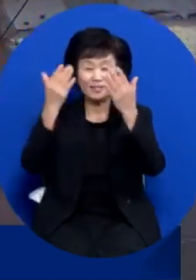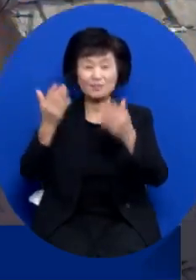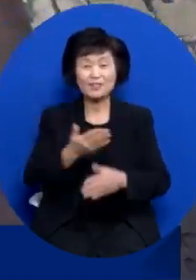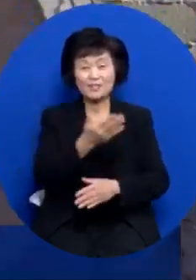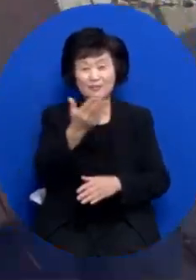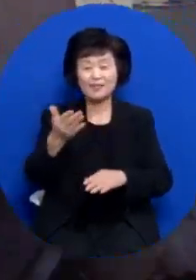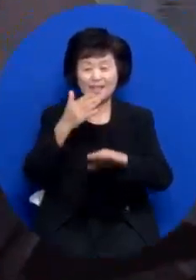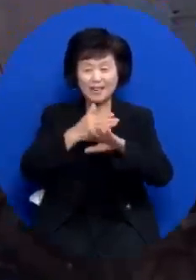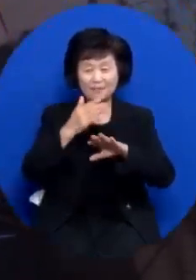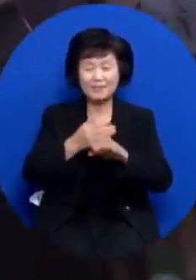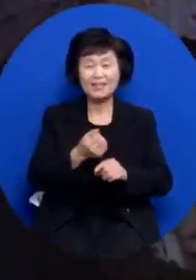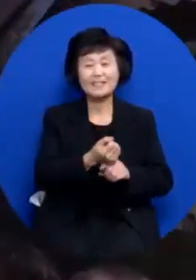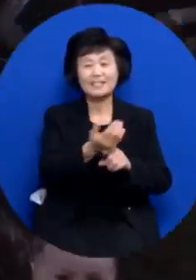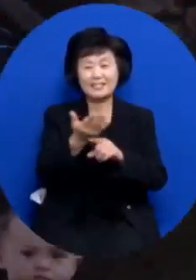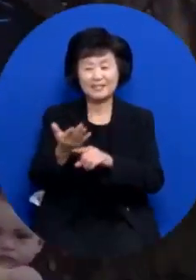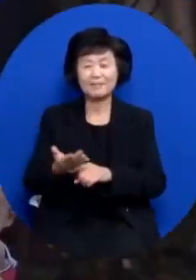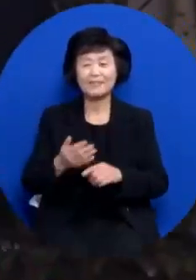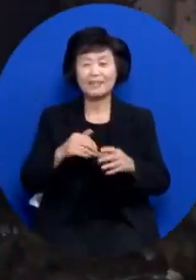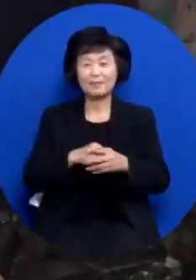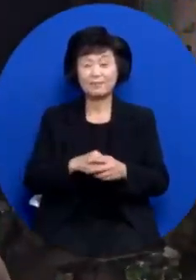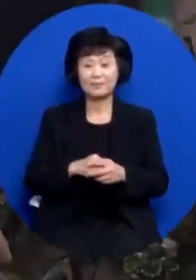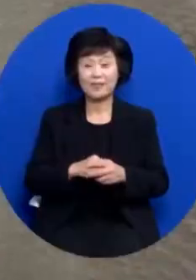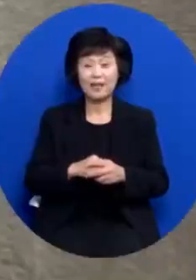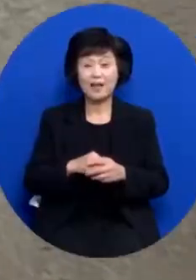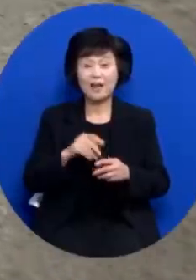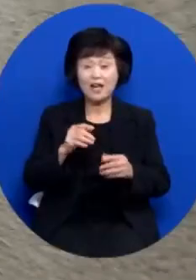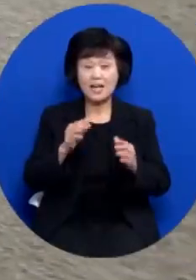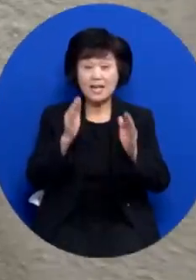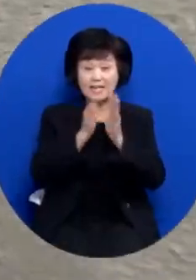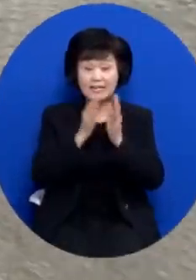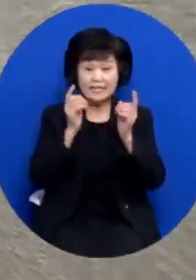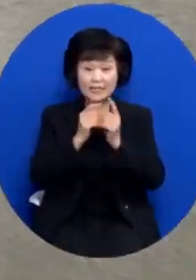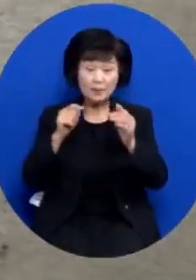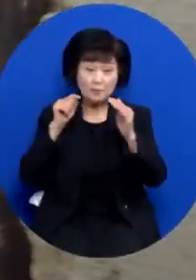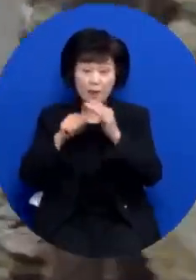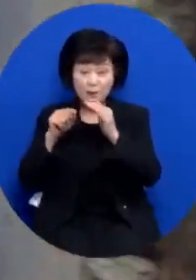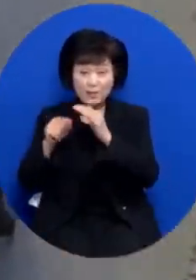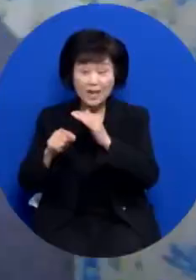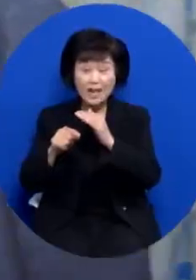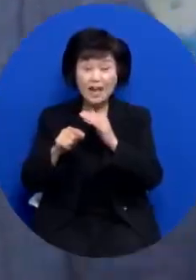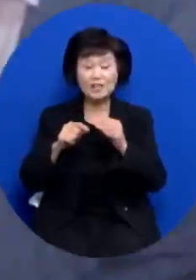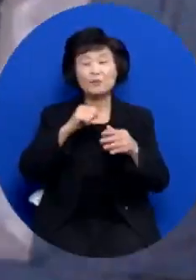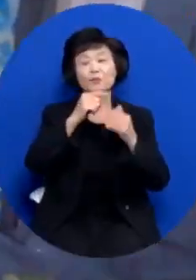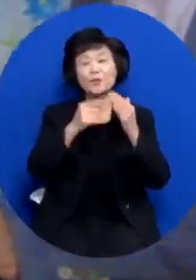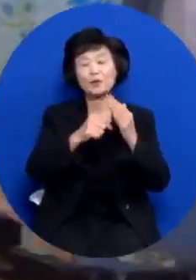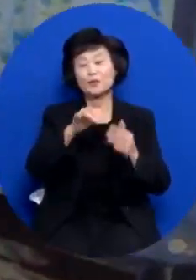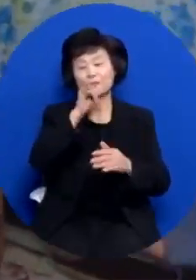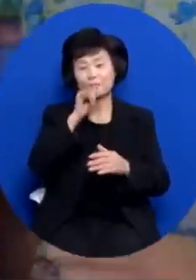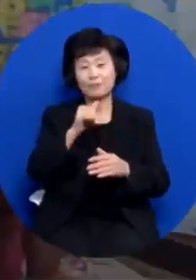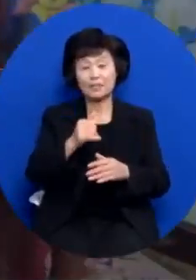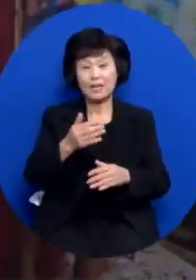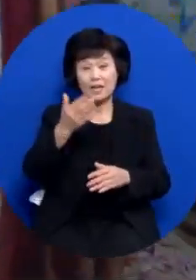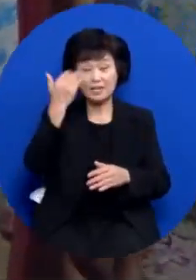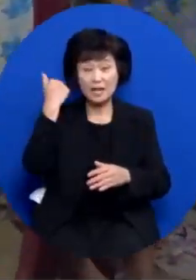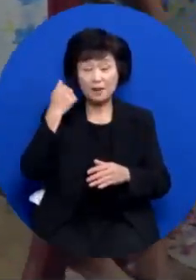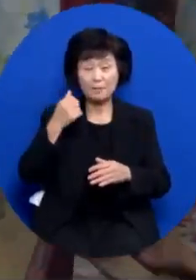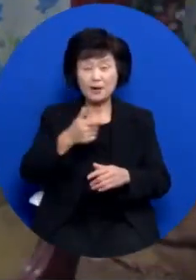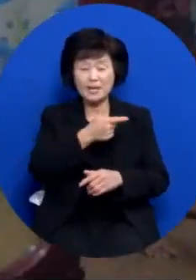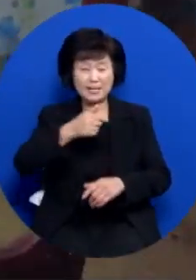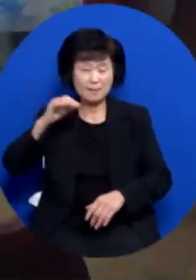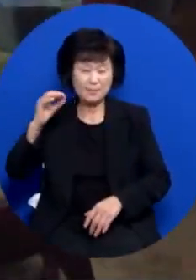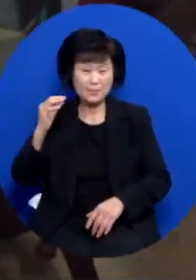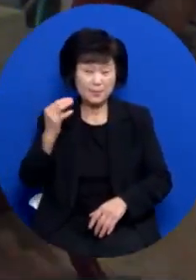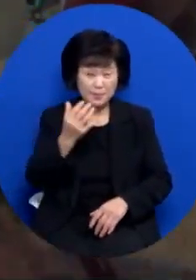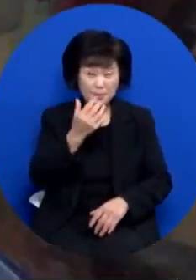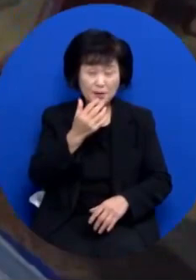드립니다. 선교지의 결혼 후원 가정을 직접 방문하는 일정도 이어갔습니다. 지난달 태풍으로 인해 선교지의 많은